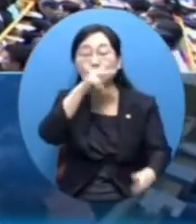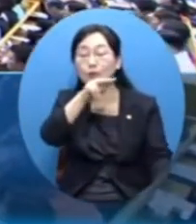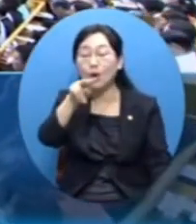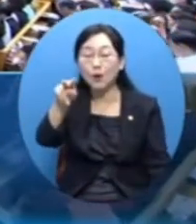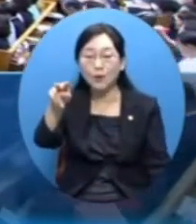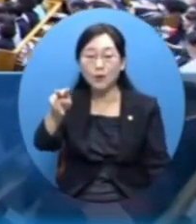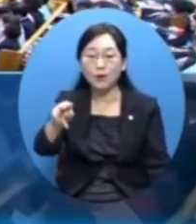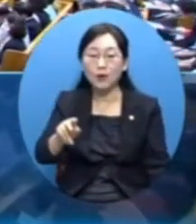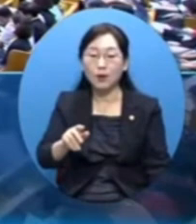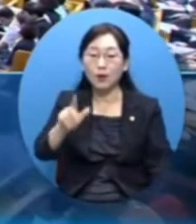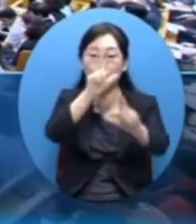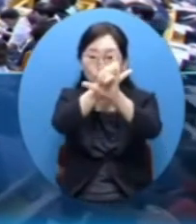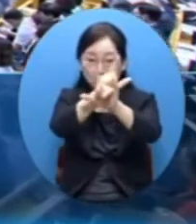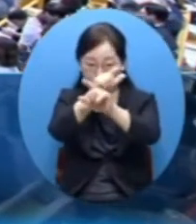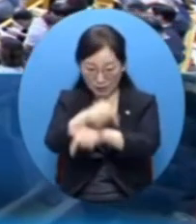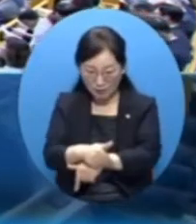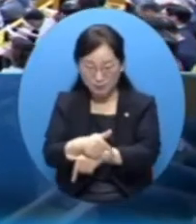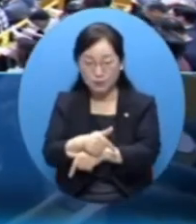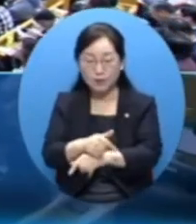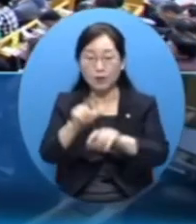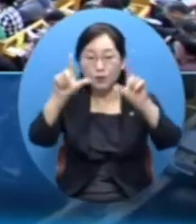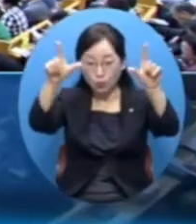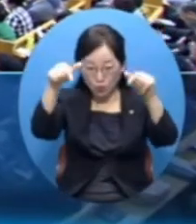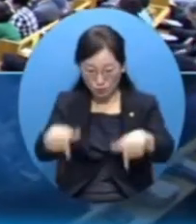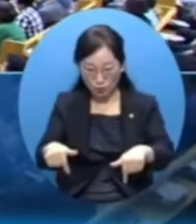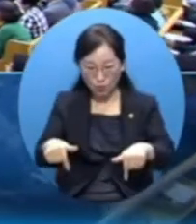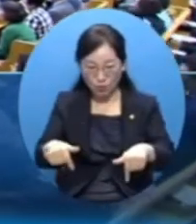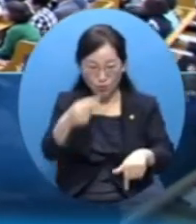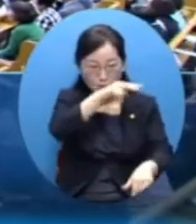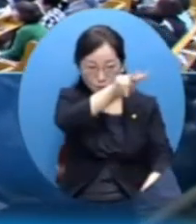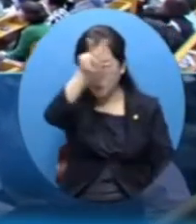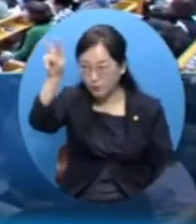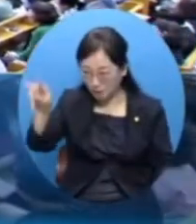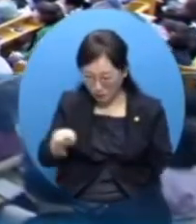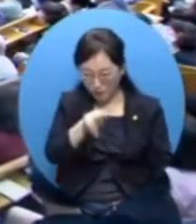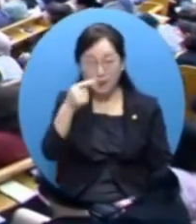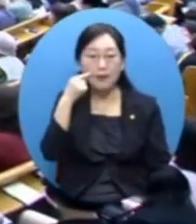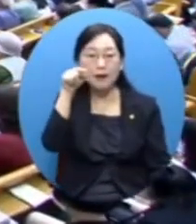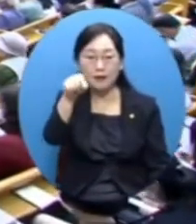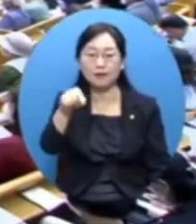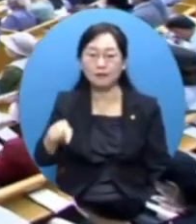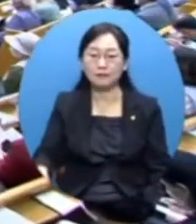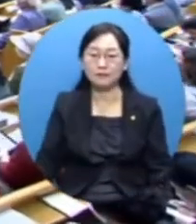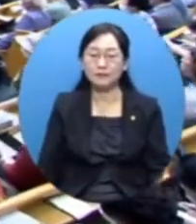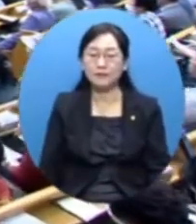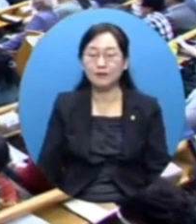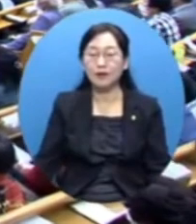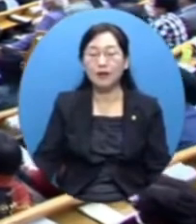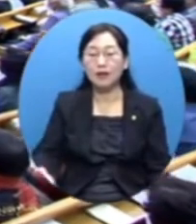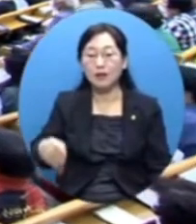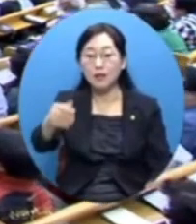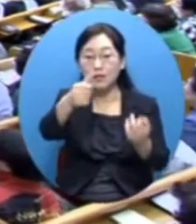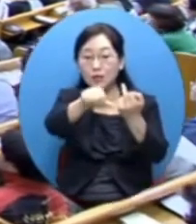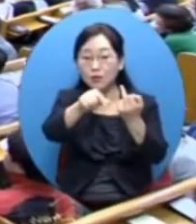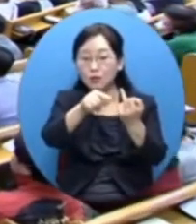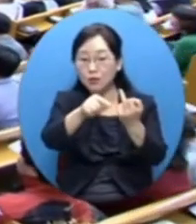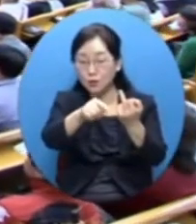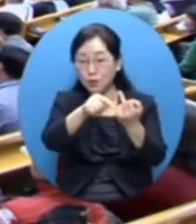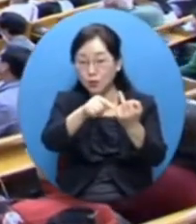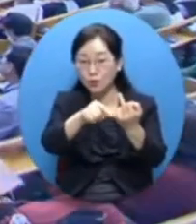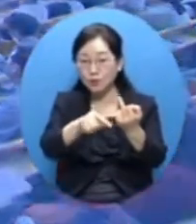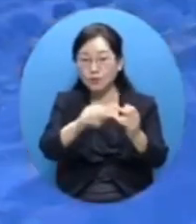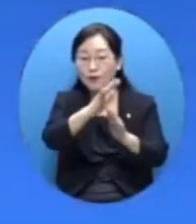곳에서 북쪽과 남쪽 그리고 동쪽과 서쪽을 바라보라 롯이 그